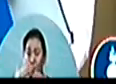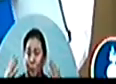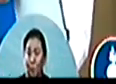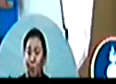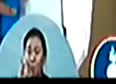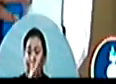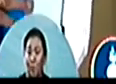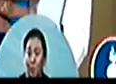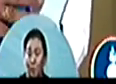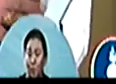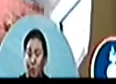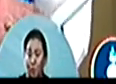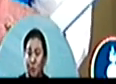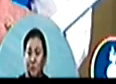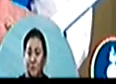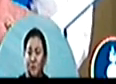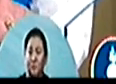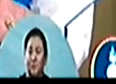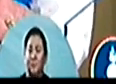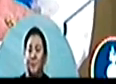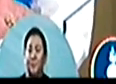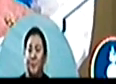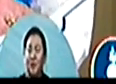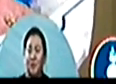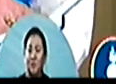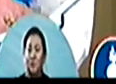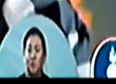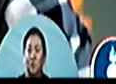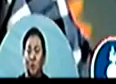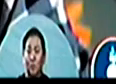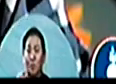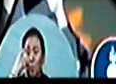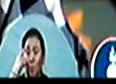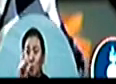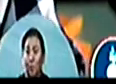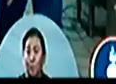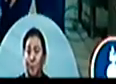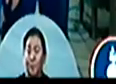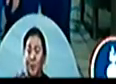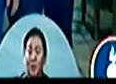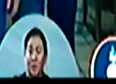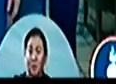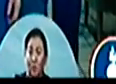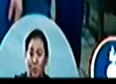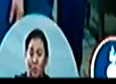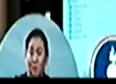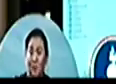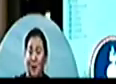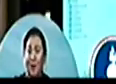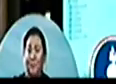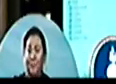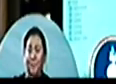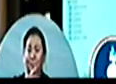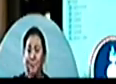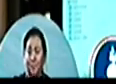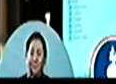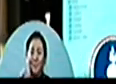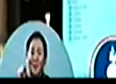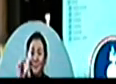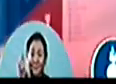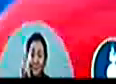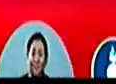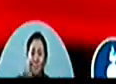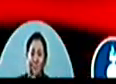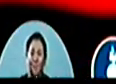тулд дараагийн шатны зорилтуудаан ард түмэндээ танилцуулж байна. Аж ахуй эрхлэх, үйлдвэрлэлийг дэмжихэд холбогдох хууль дүрм журмыг